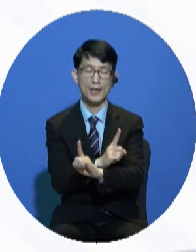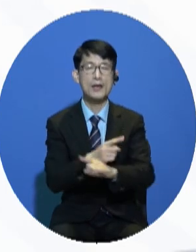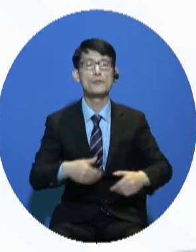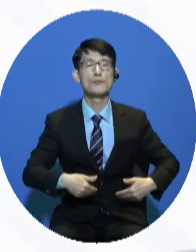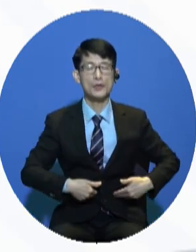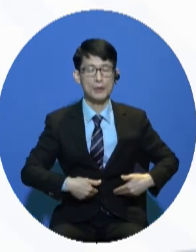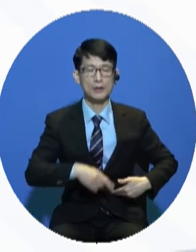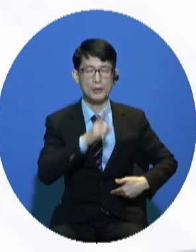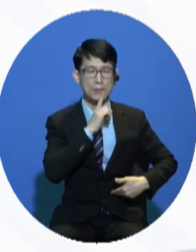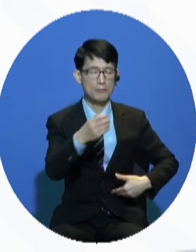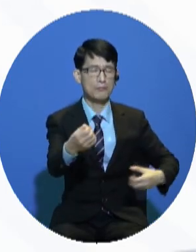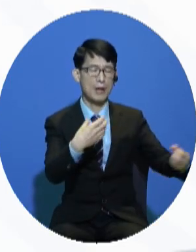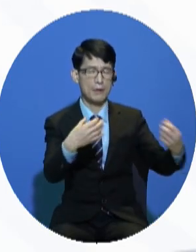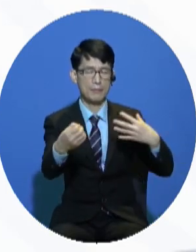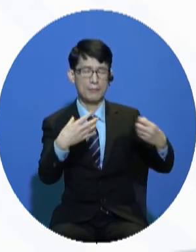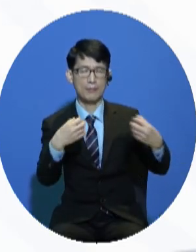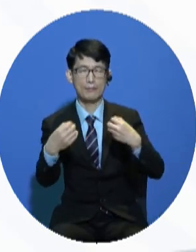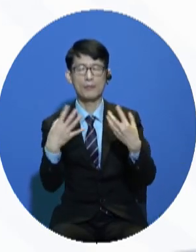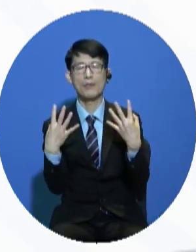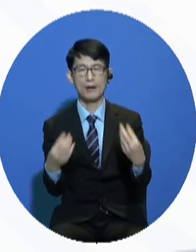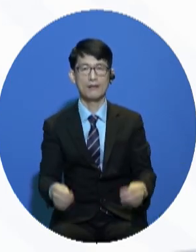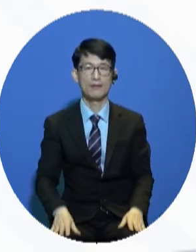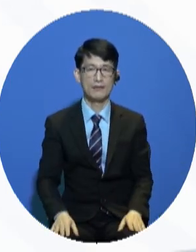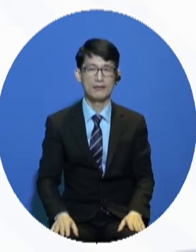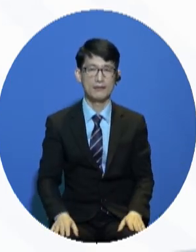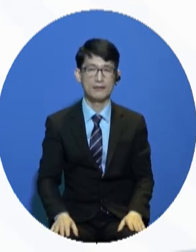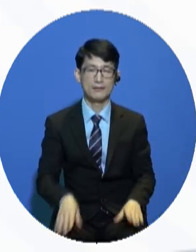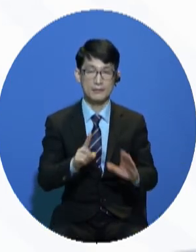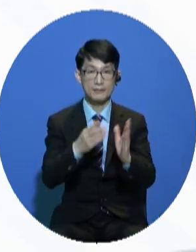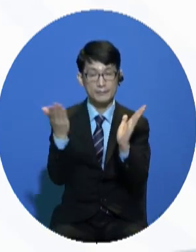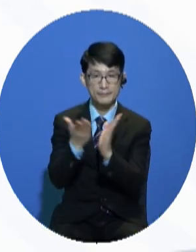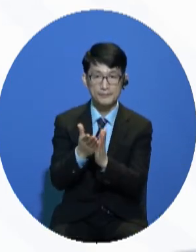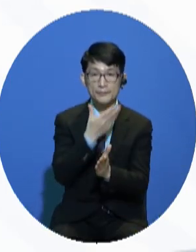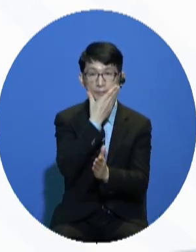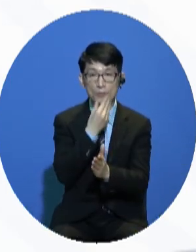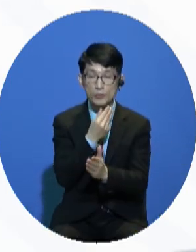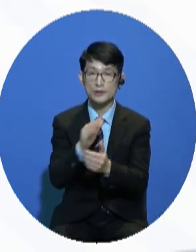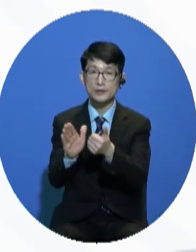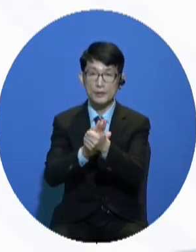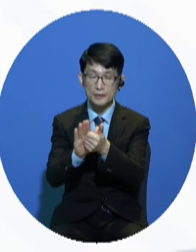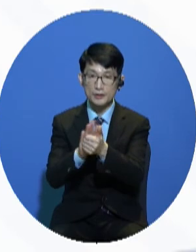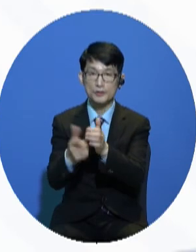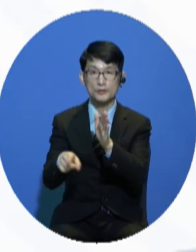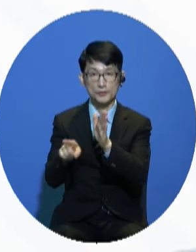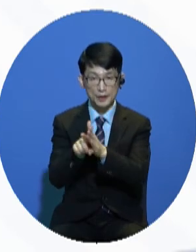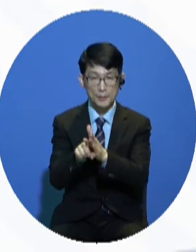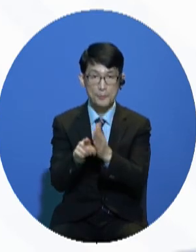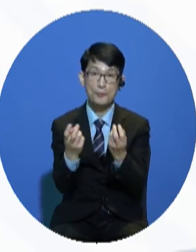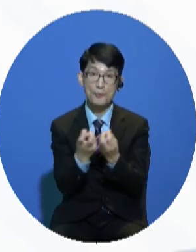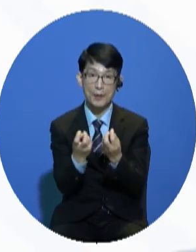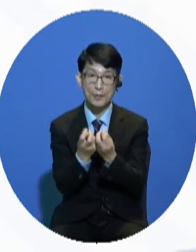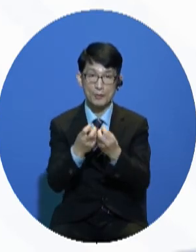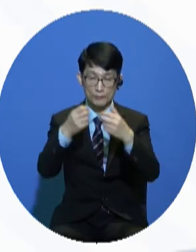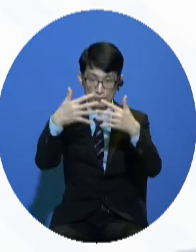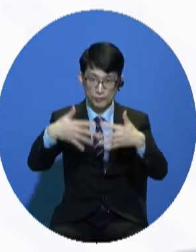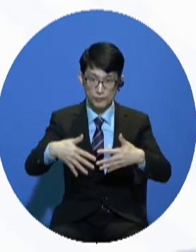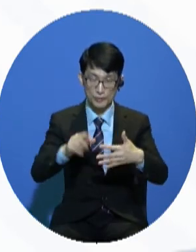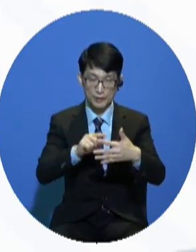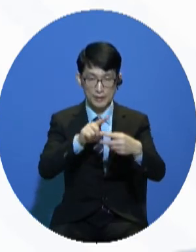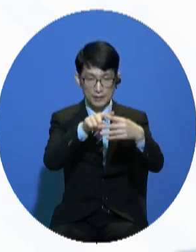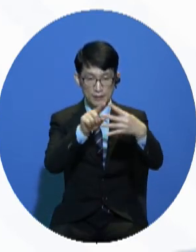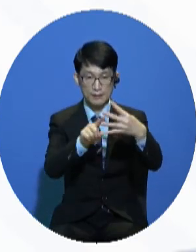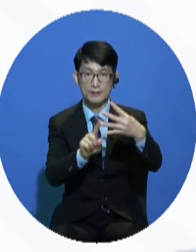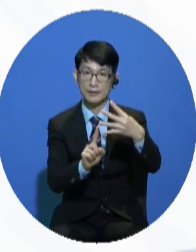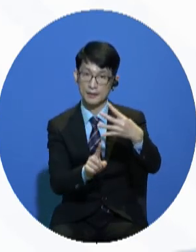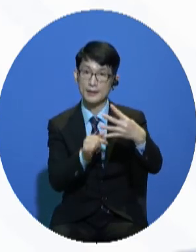곳에서 비판을 많이 제기해 왔습니다. 그래서 그 맞춤형 장애인 복지 서비스 실현을 위한 그런 조건으로 뭐 이렇게 크게 한 4가지 차원의